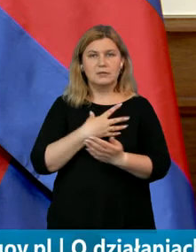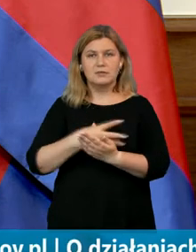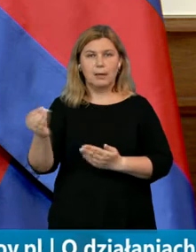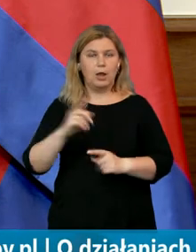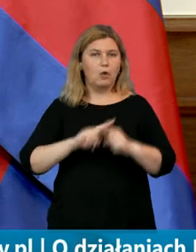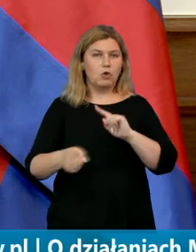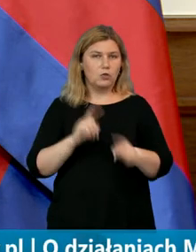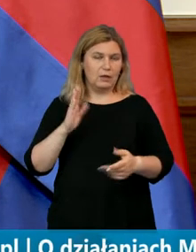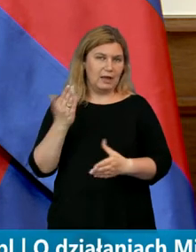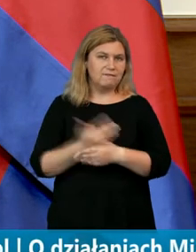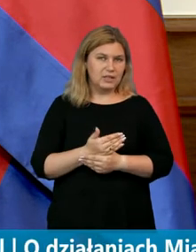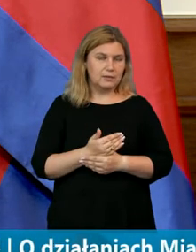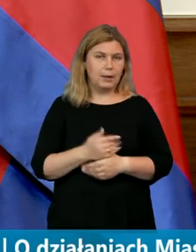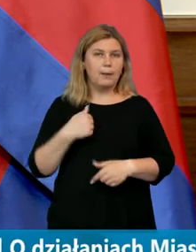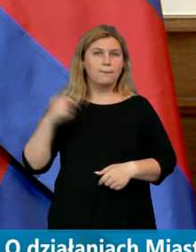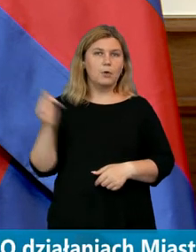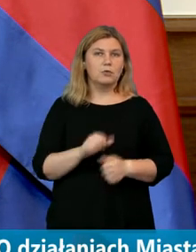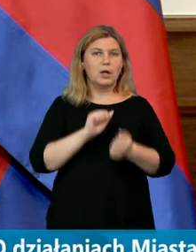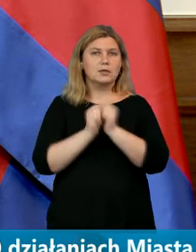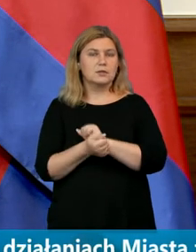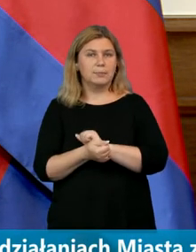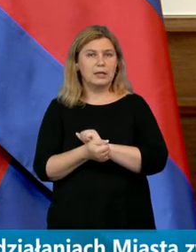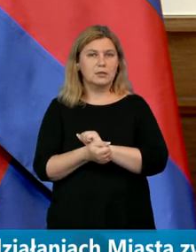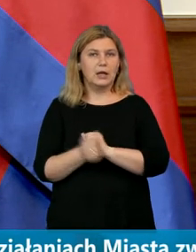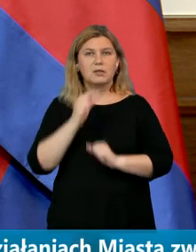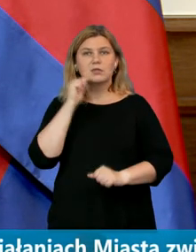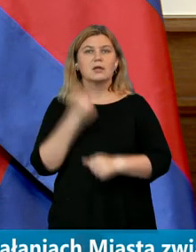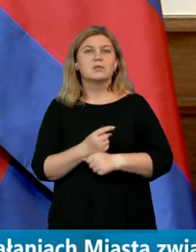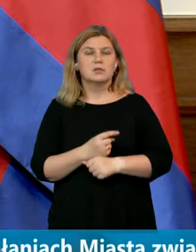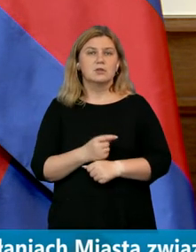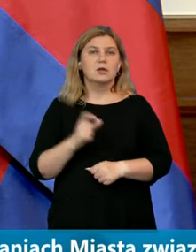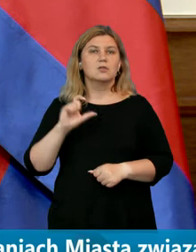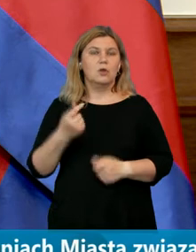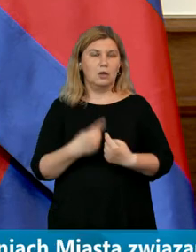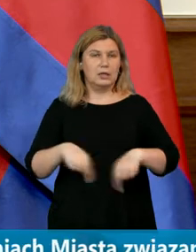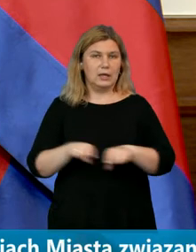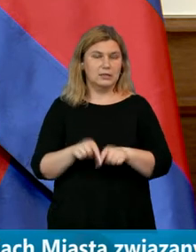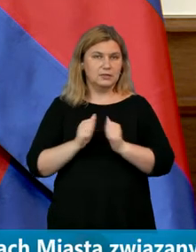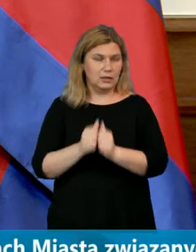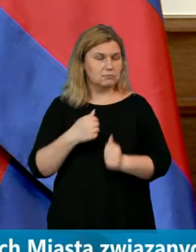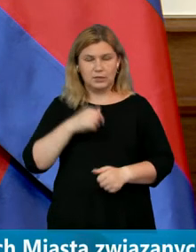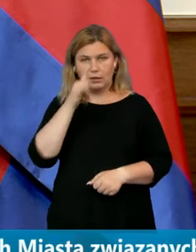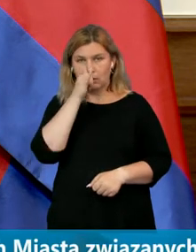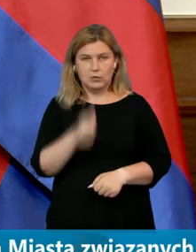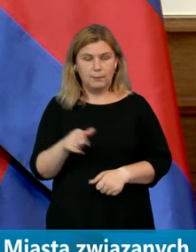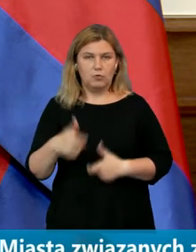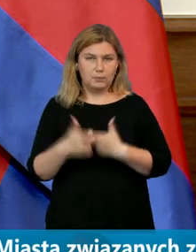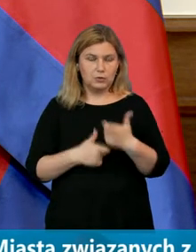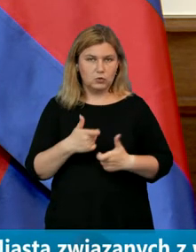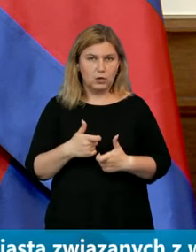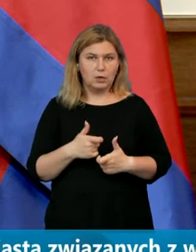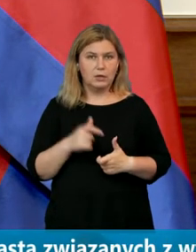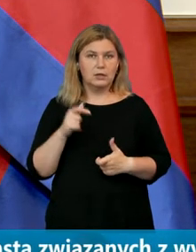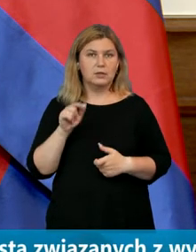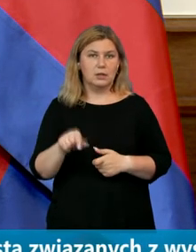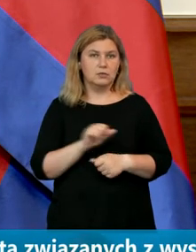firmie i musielibyśmy zmienić naszą decyzję co do realizacji tego zadania. No, tego nie możemy po prostu zrobić, jest to rzecz